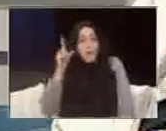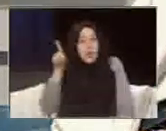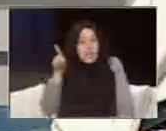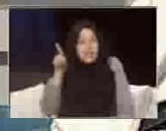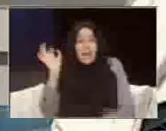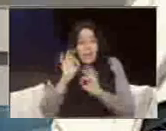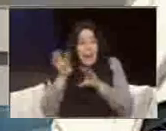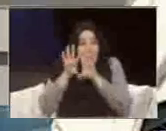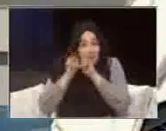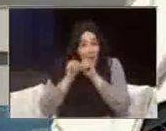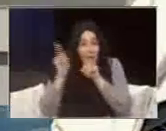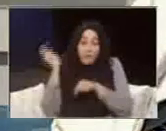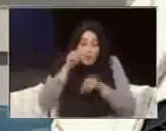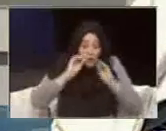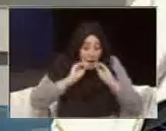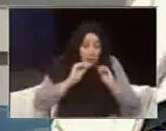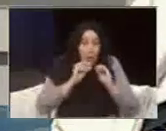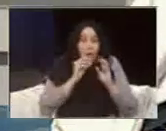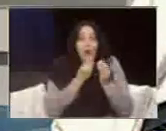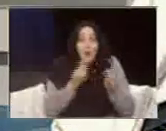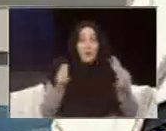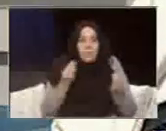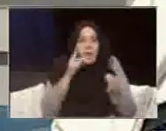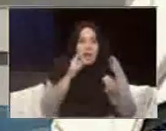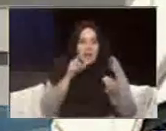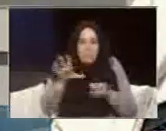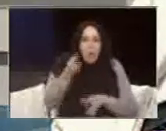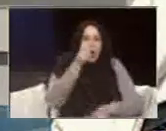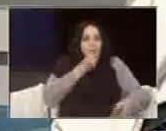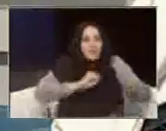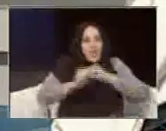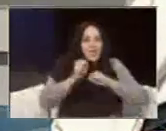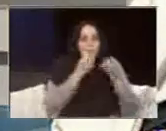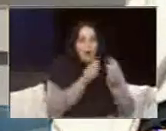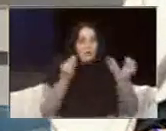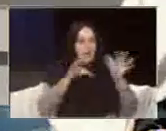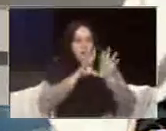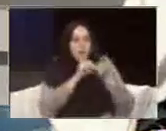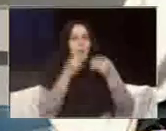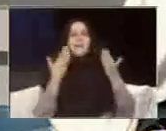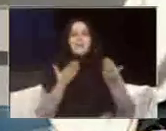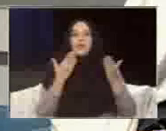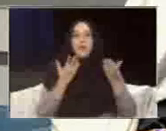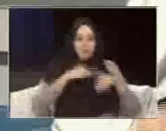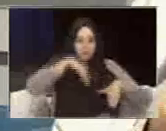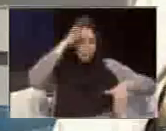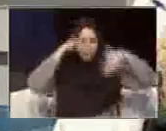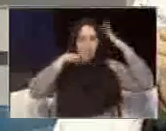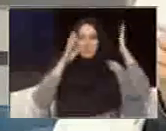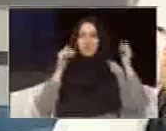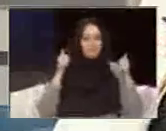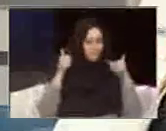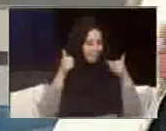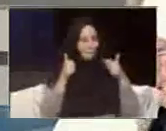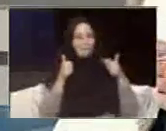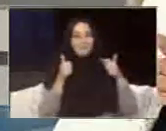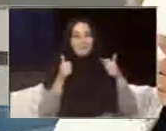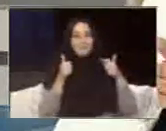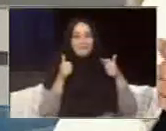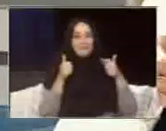جات تربي اليتامى ورفدت دارك وقامت بيك وقامت بولادك، وضرك كي